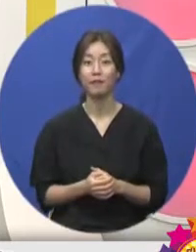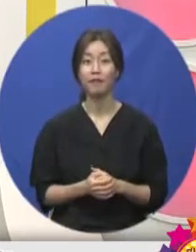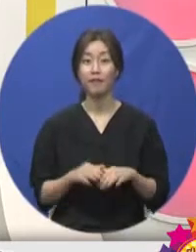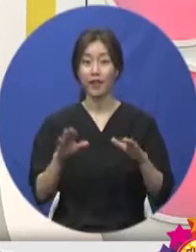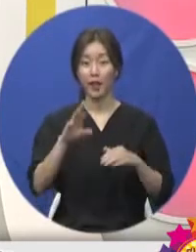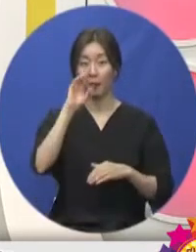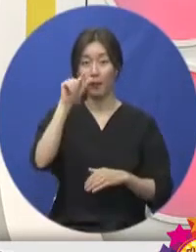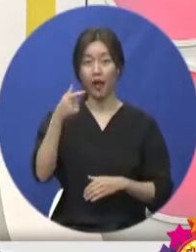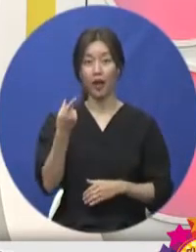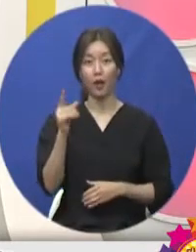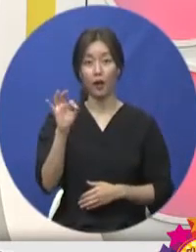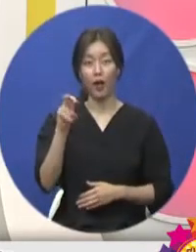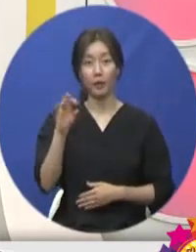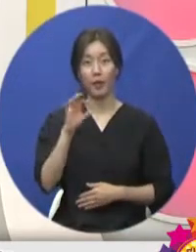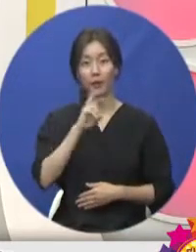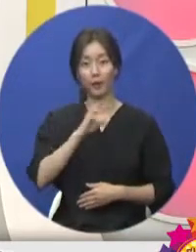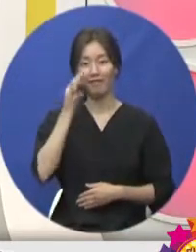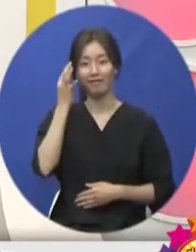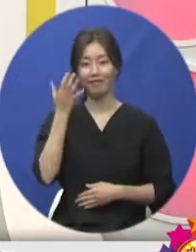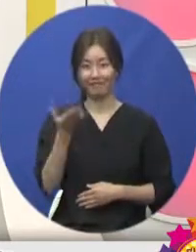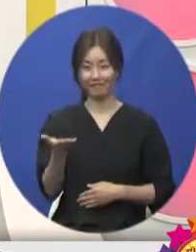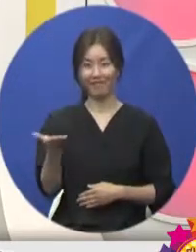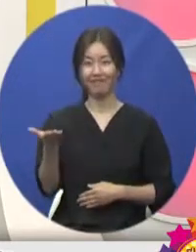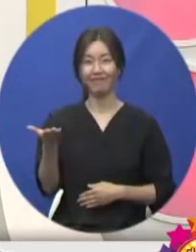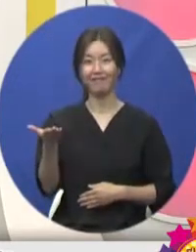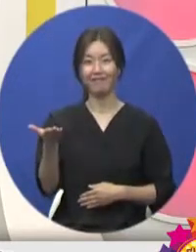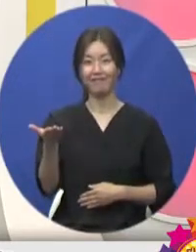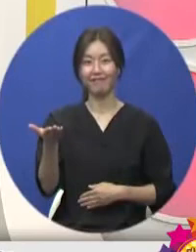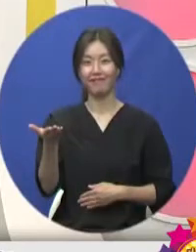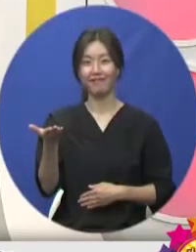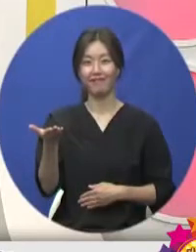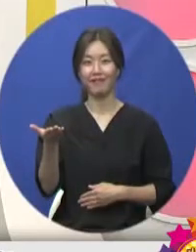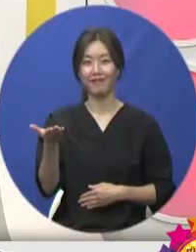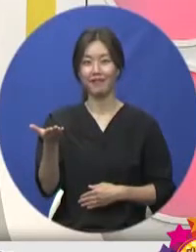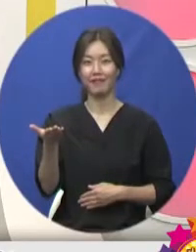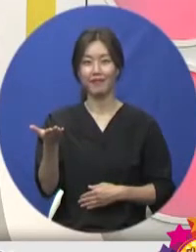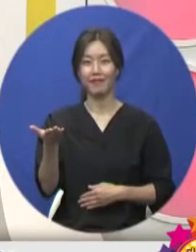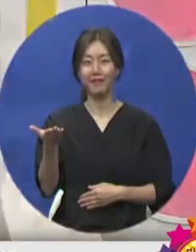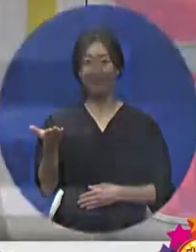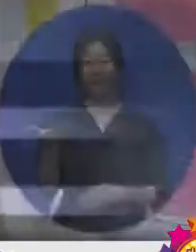우리 광명님의 노래 들어볼까? 요!